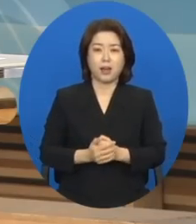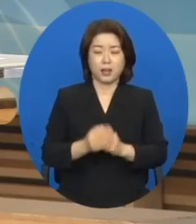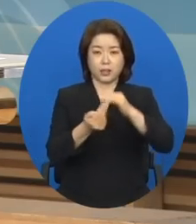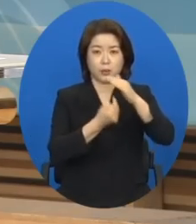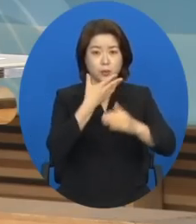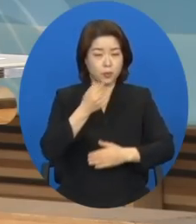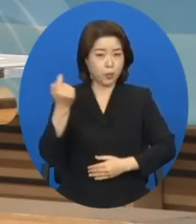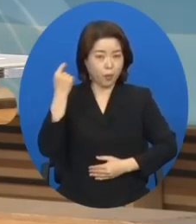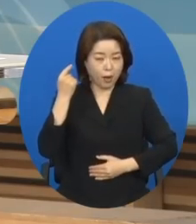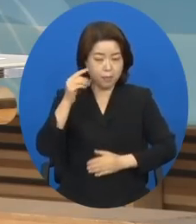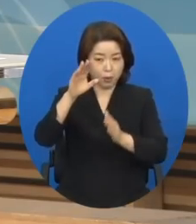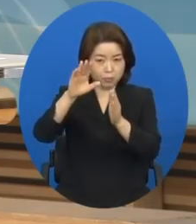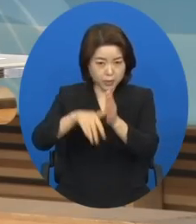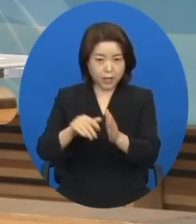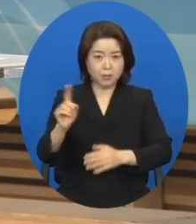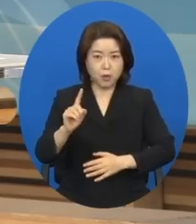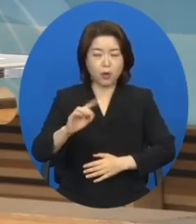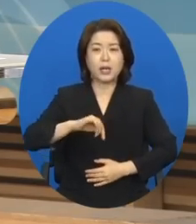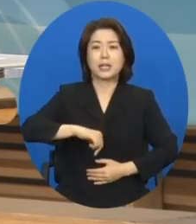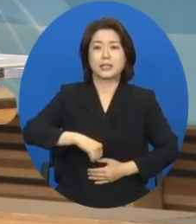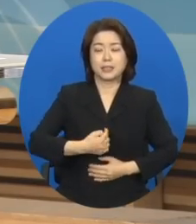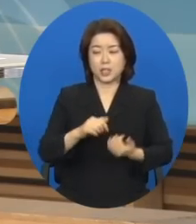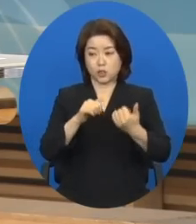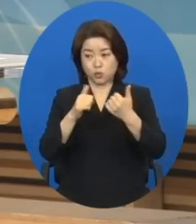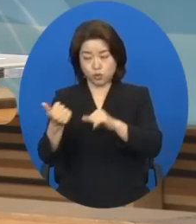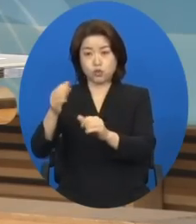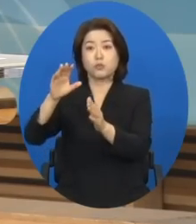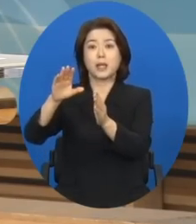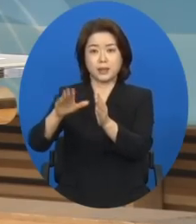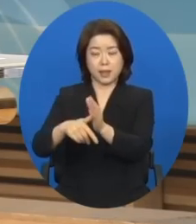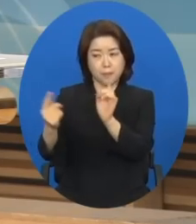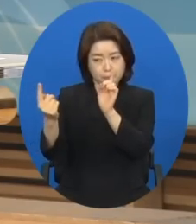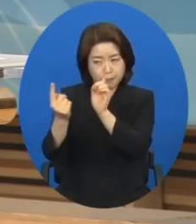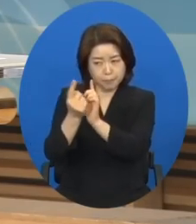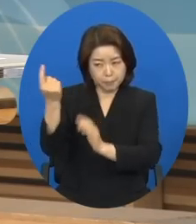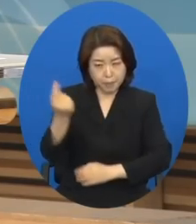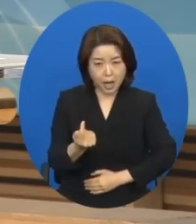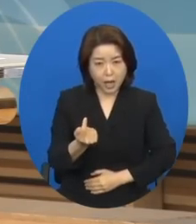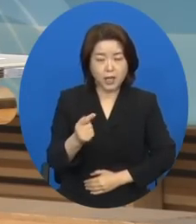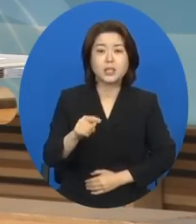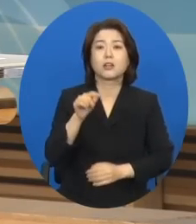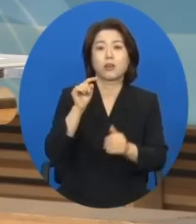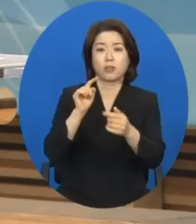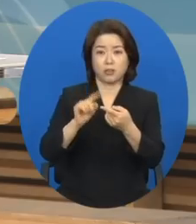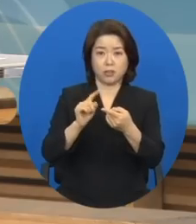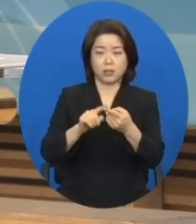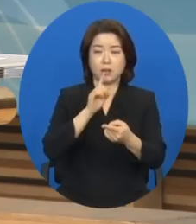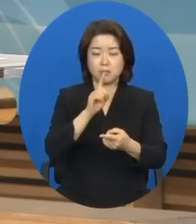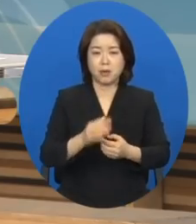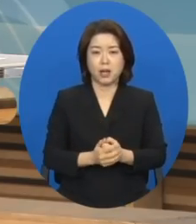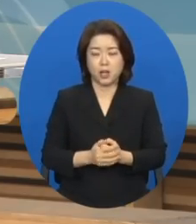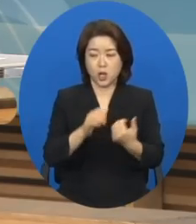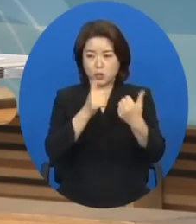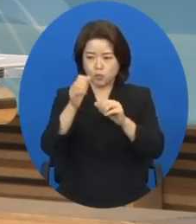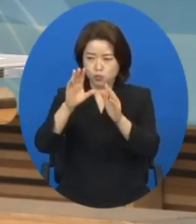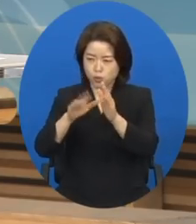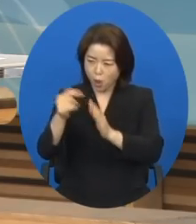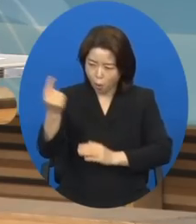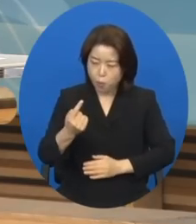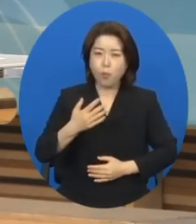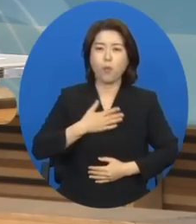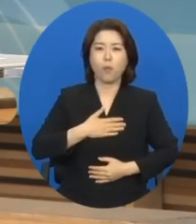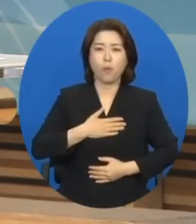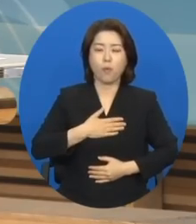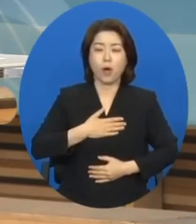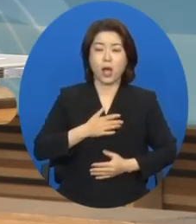요한복음에서 나오는 때라는 것은 자기의 죽음의 때, 예수님이 죽는 때를 가리킵니다. 죽을 때가 됐다는 것을 아시고